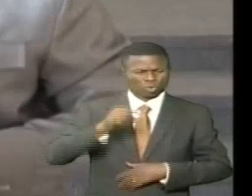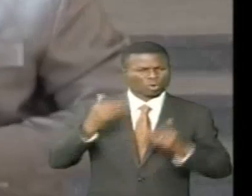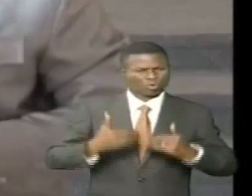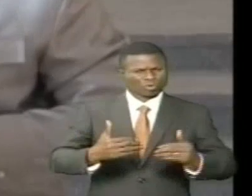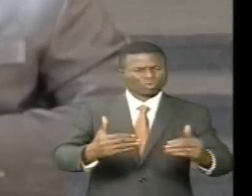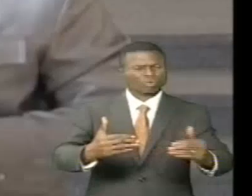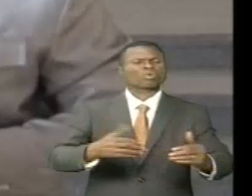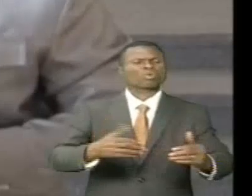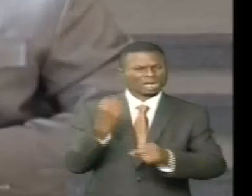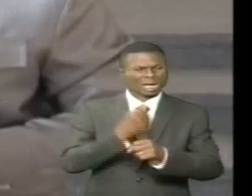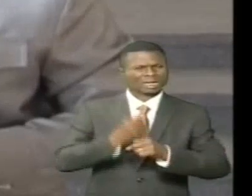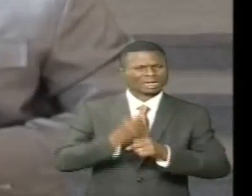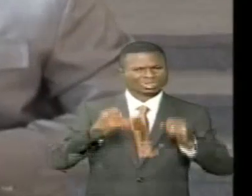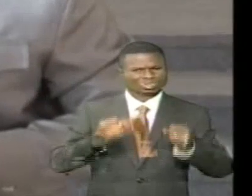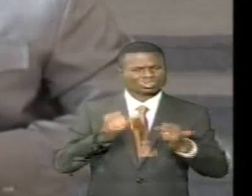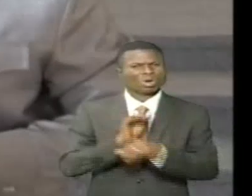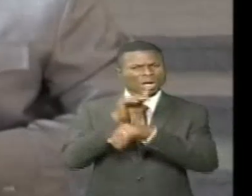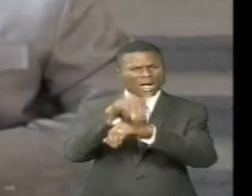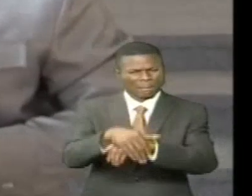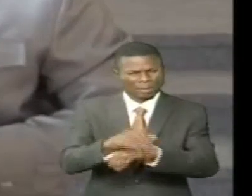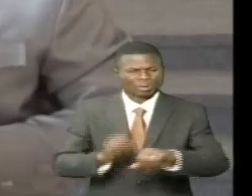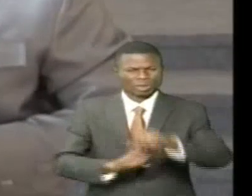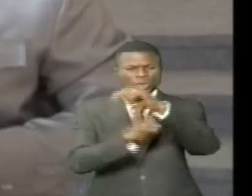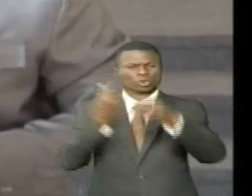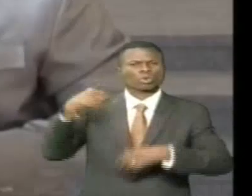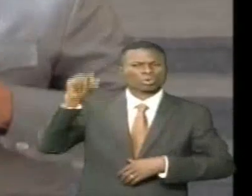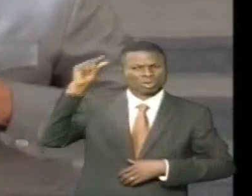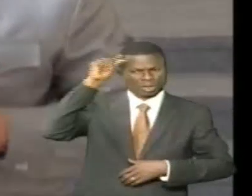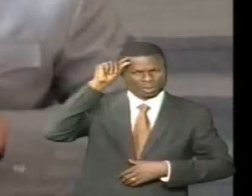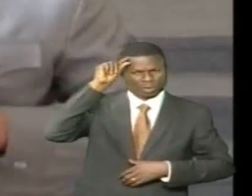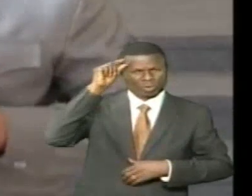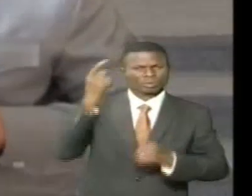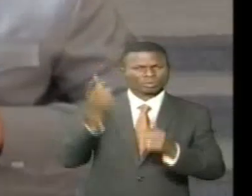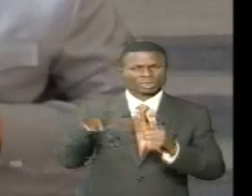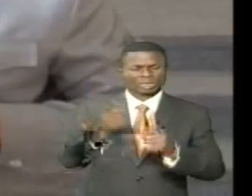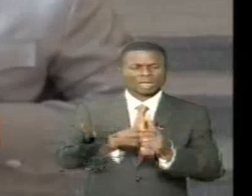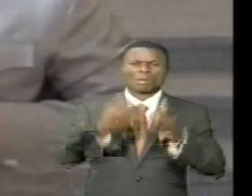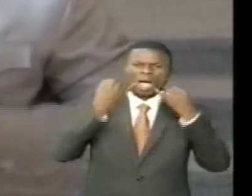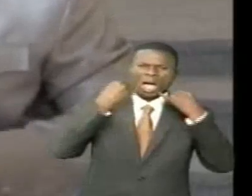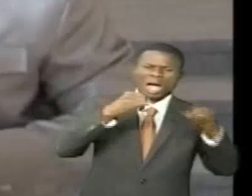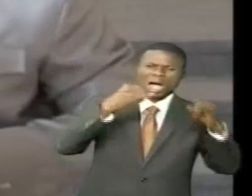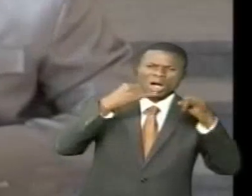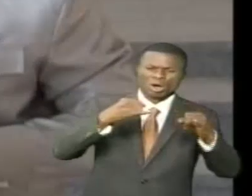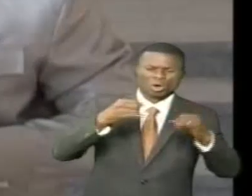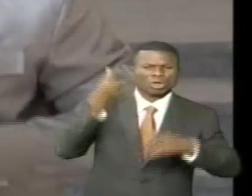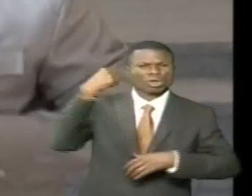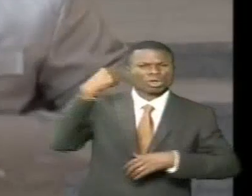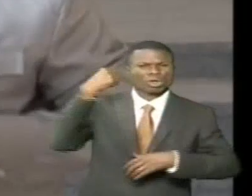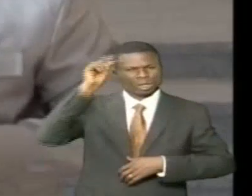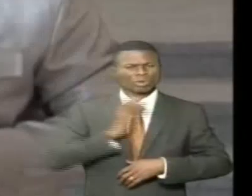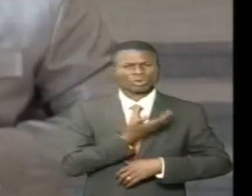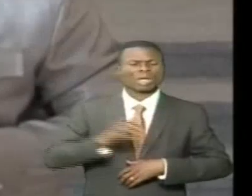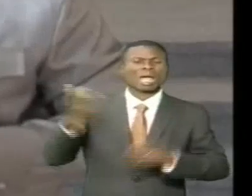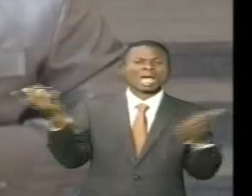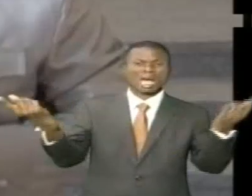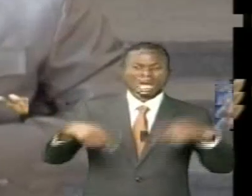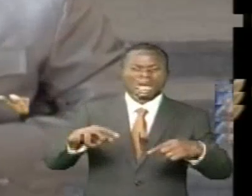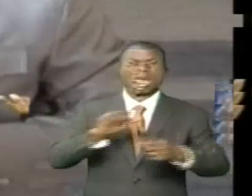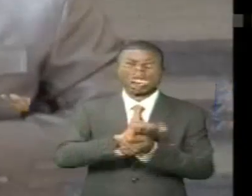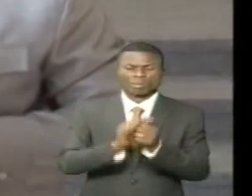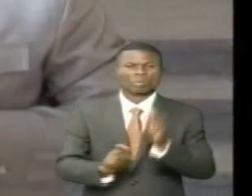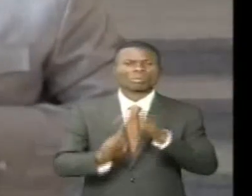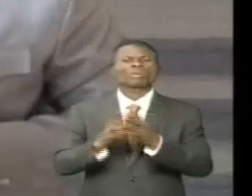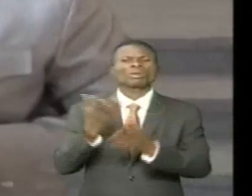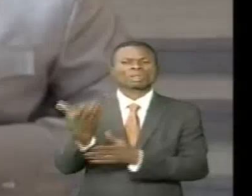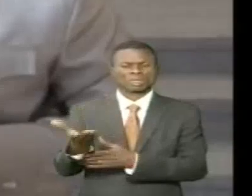jouer notre partition au gouvernement, à l'occurrence, alerter le gouvernement de la République chaque fois qu'il le faut sur